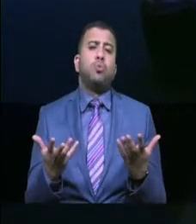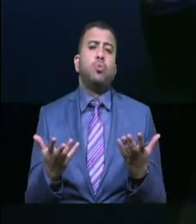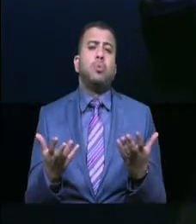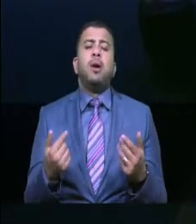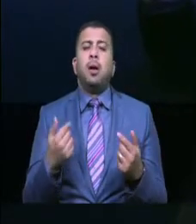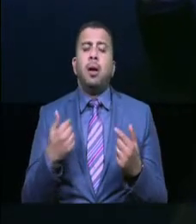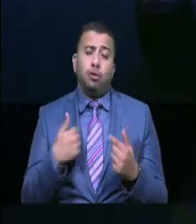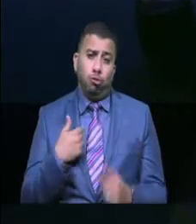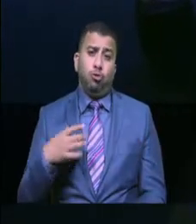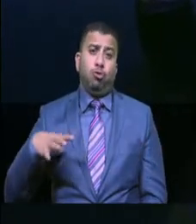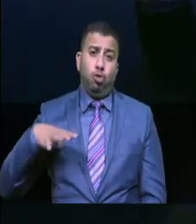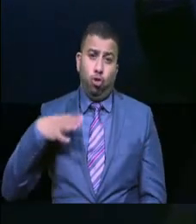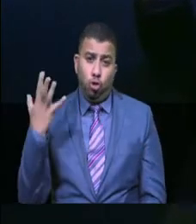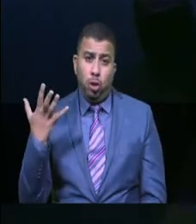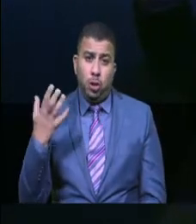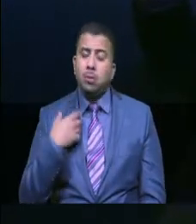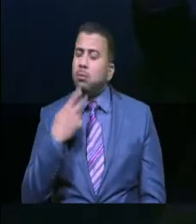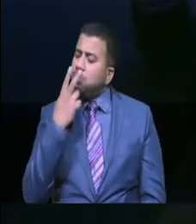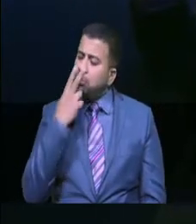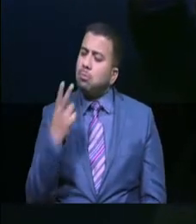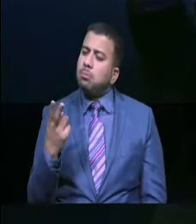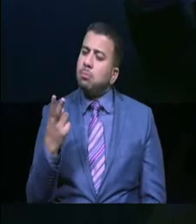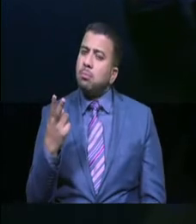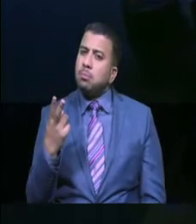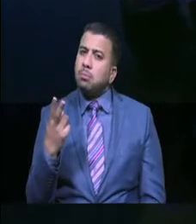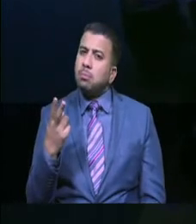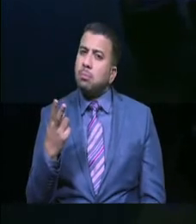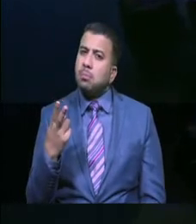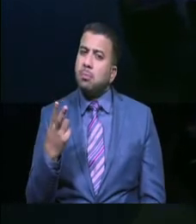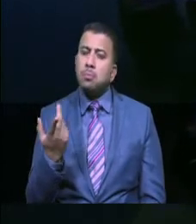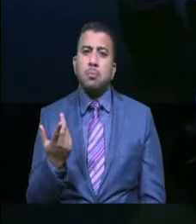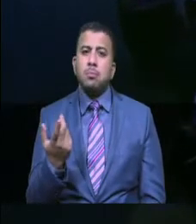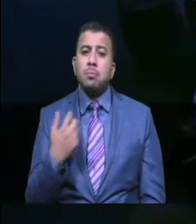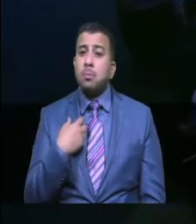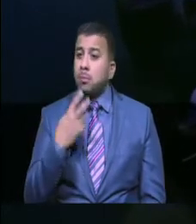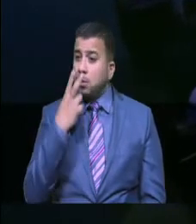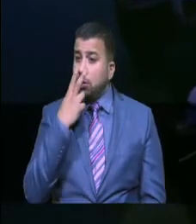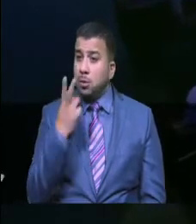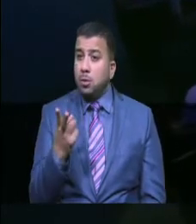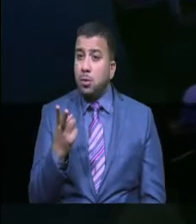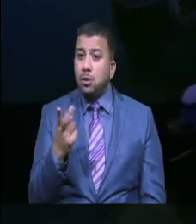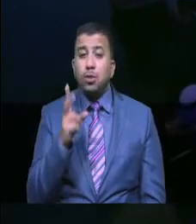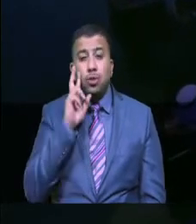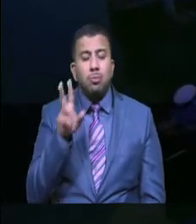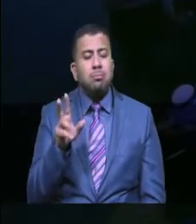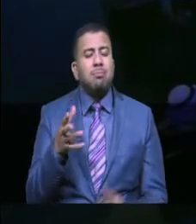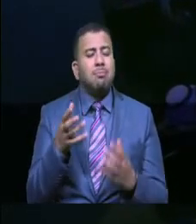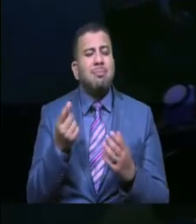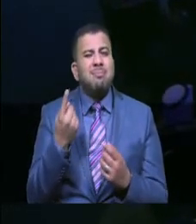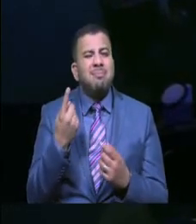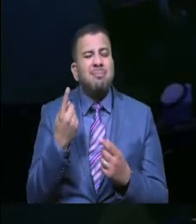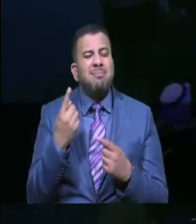رجعت من الأول لأني شفت في شيء من الخلل